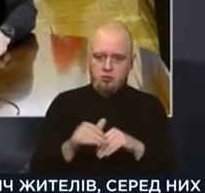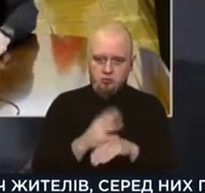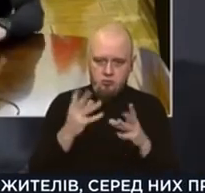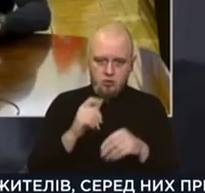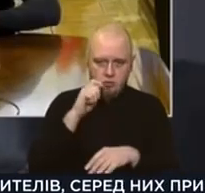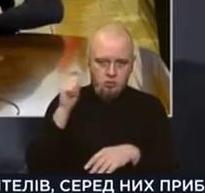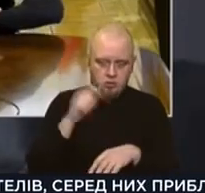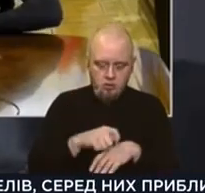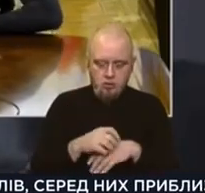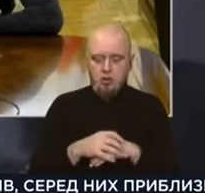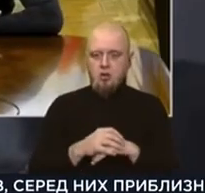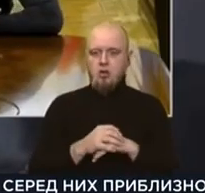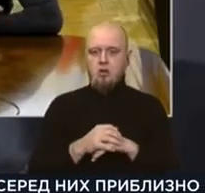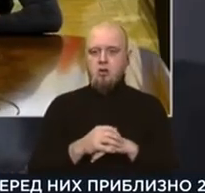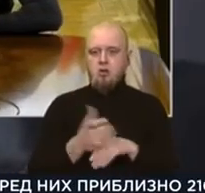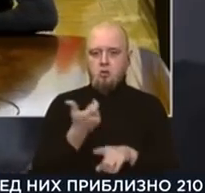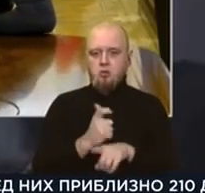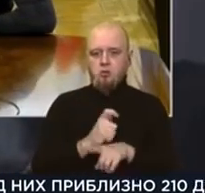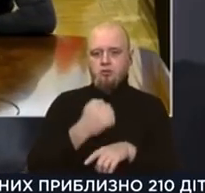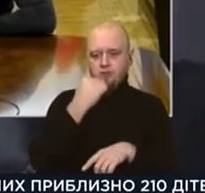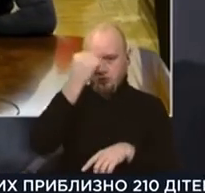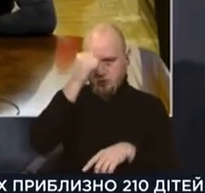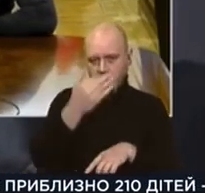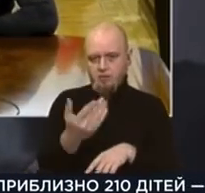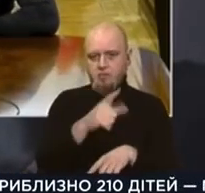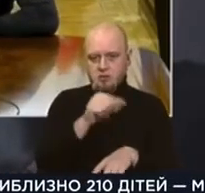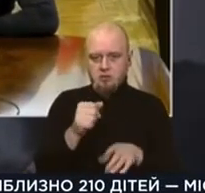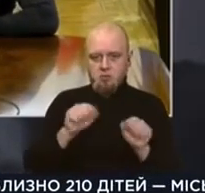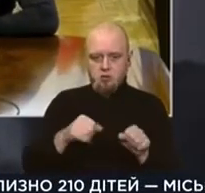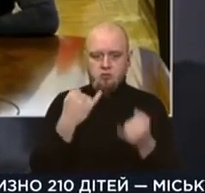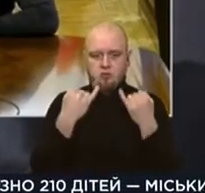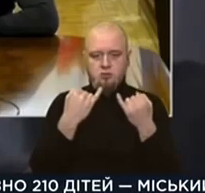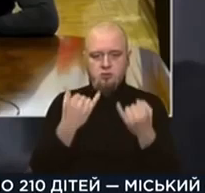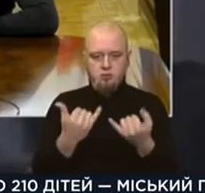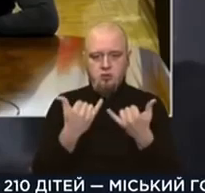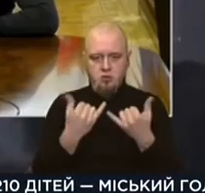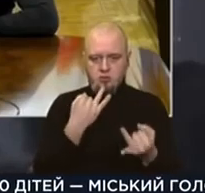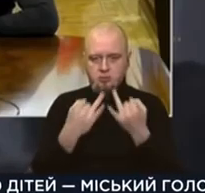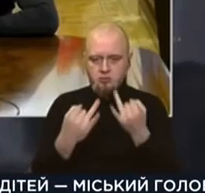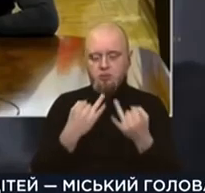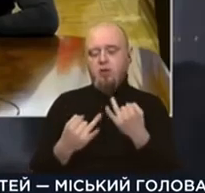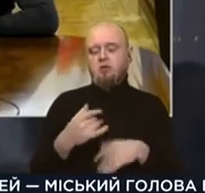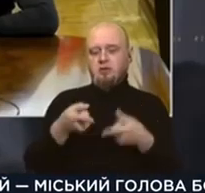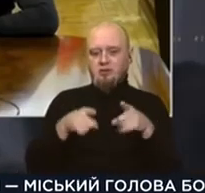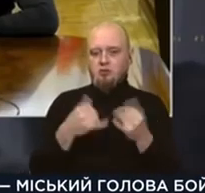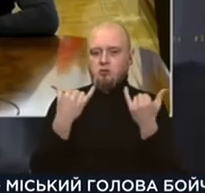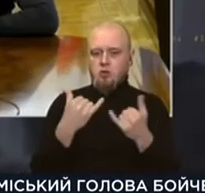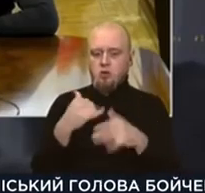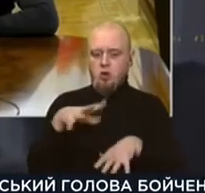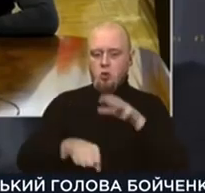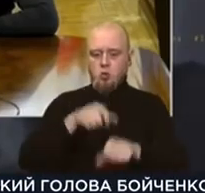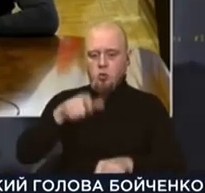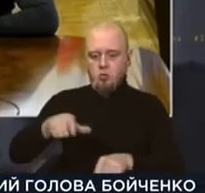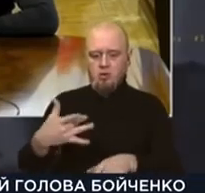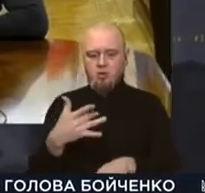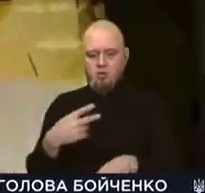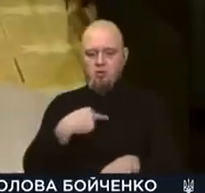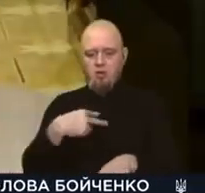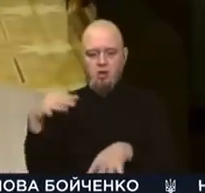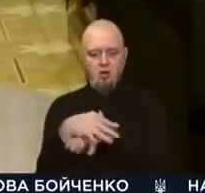Доброго дня, Україна. Дуже вдячна вам за можливість сьогодні поспілкуватись. Дійсно, сьогодні окупанти,